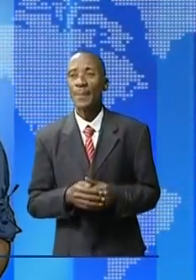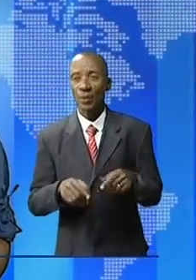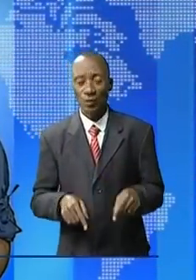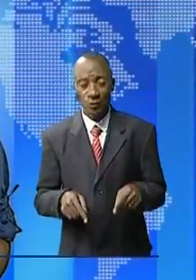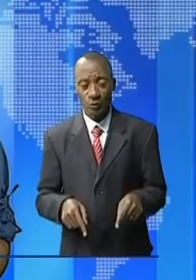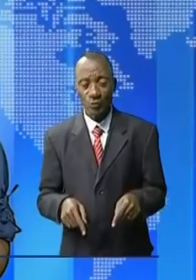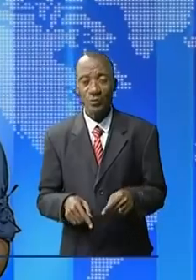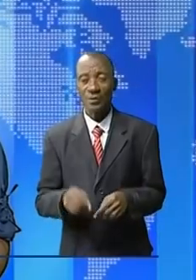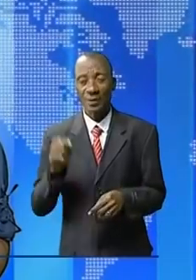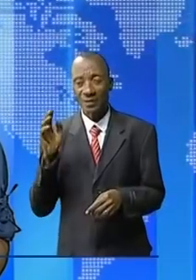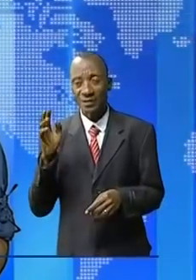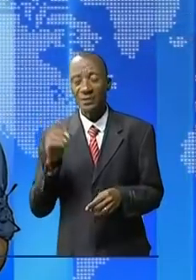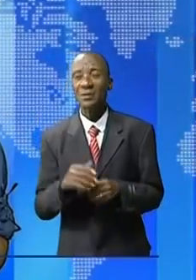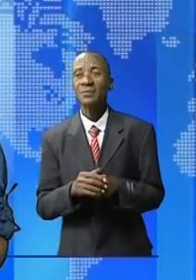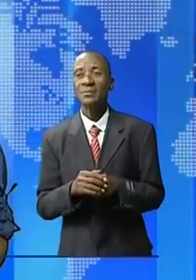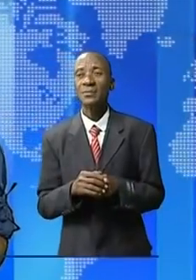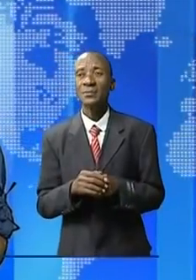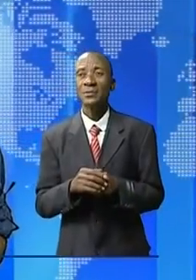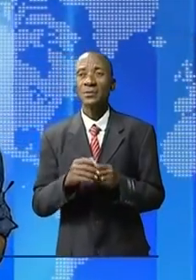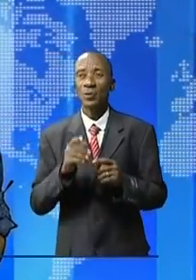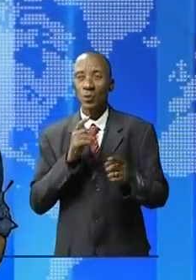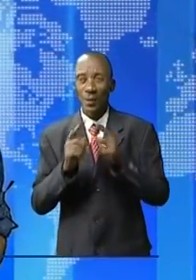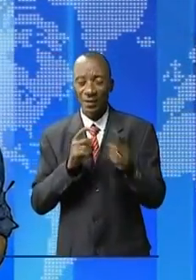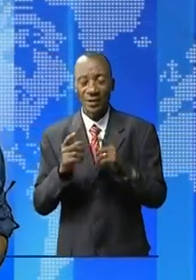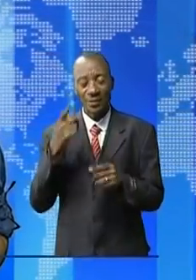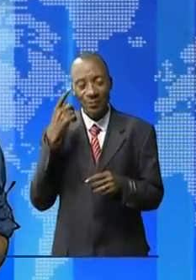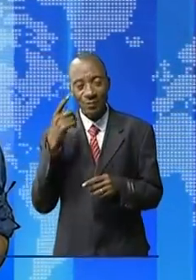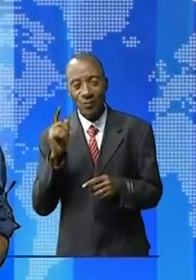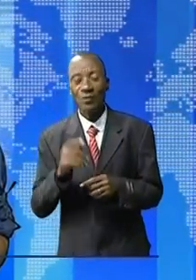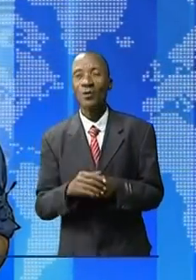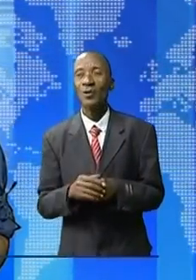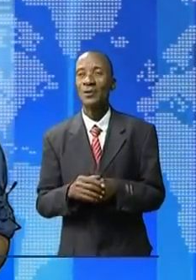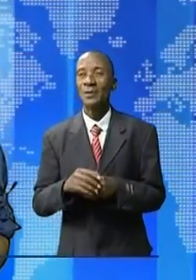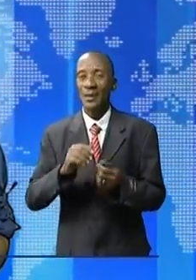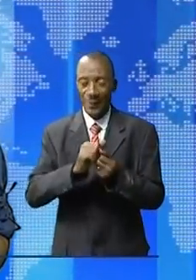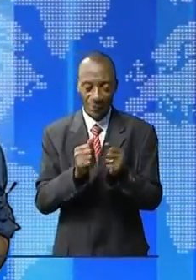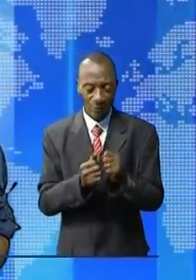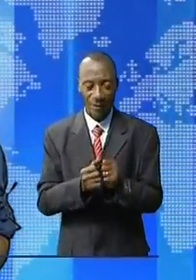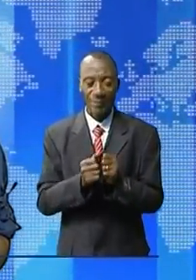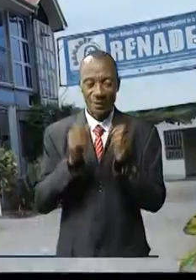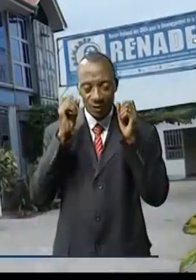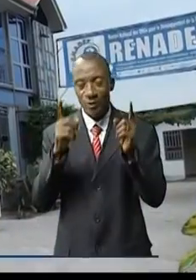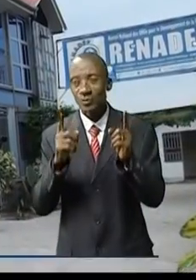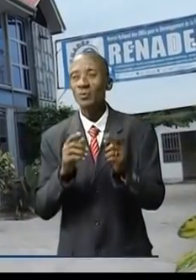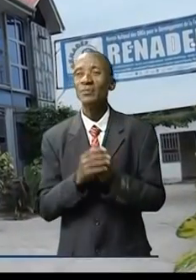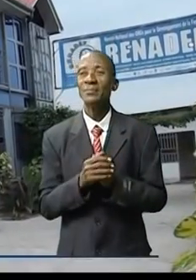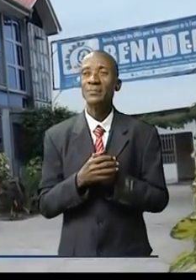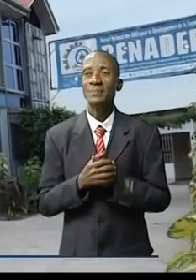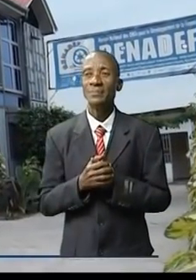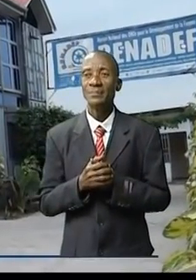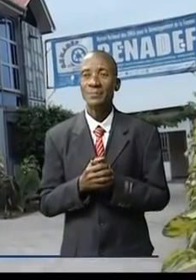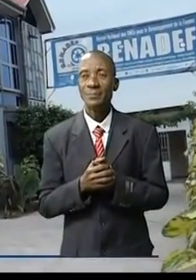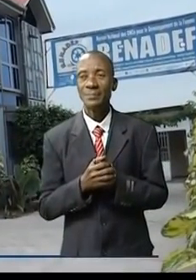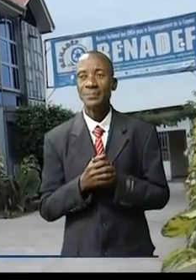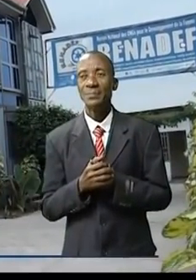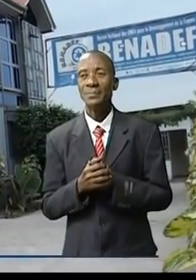de l'épidémie de type généralisé. Kabbalah était sur place pour le reportage. La formation